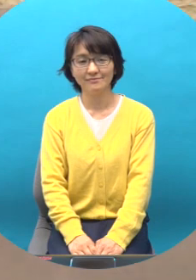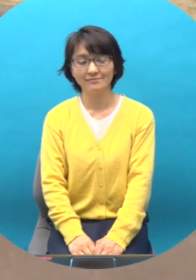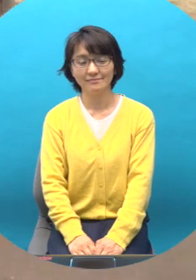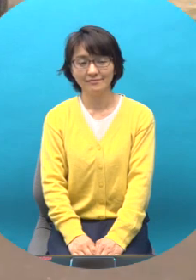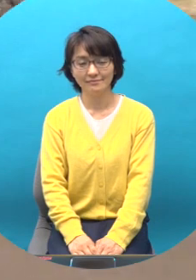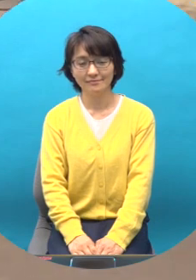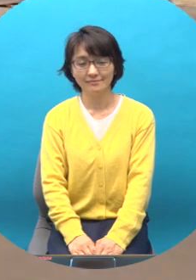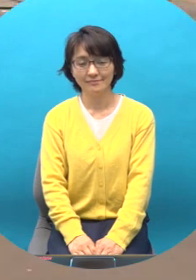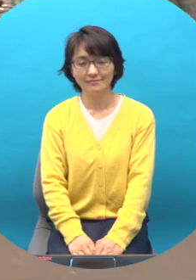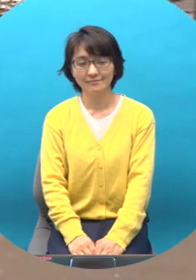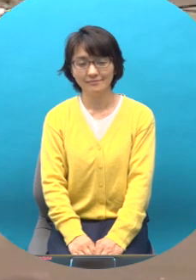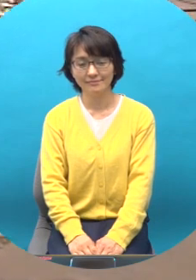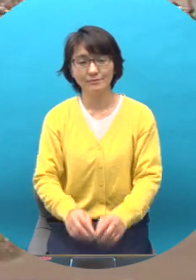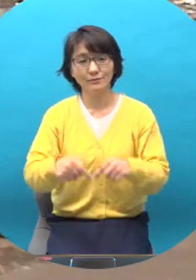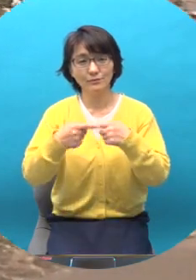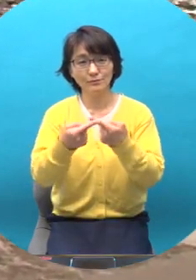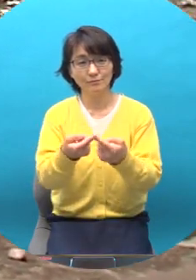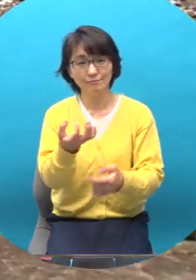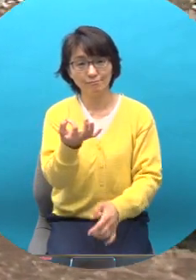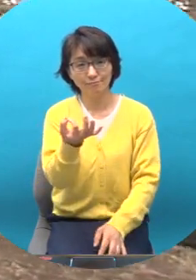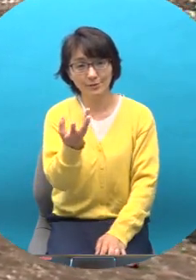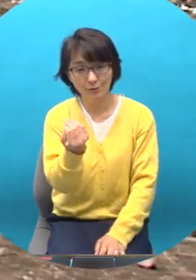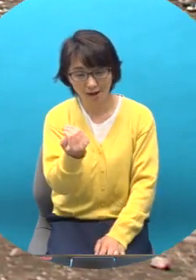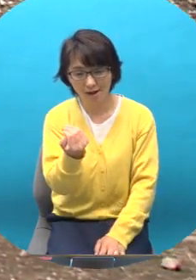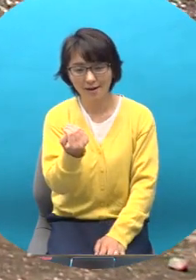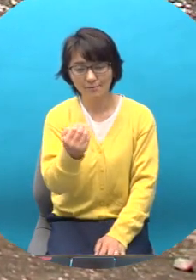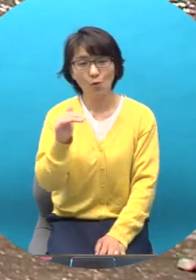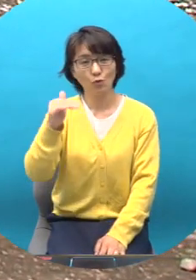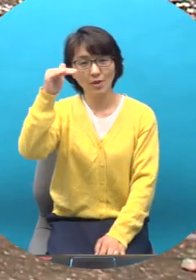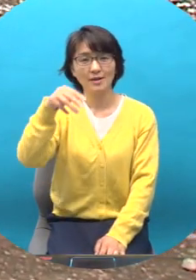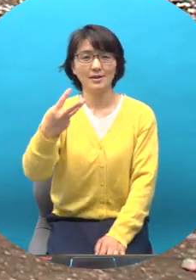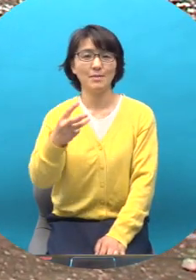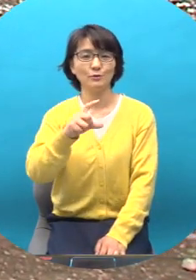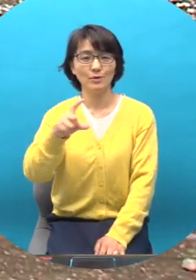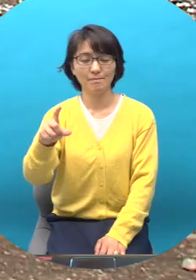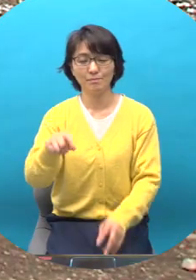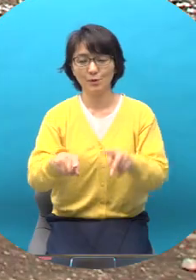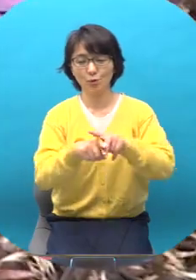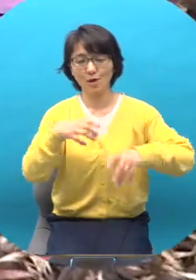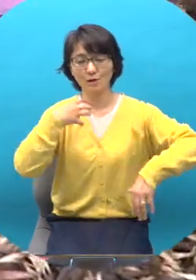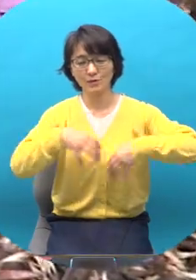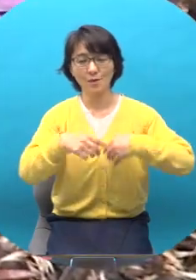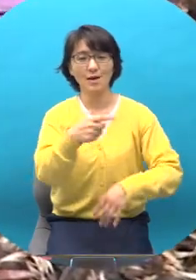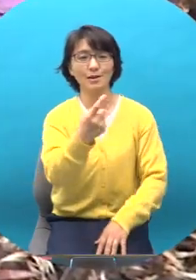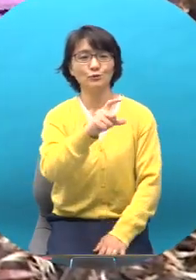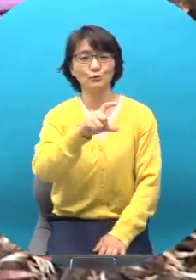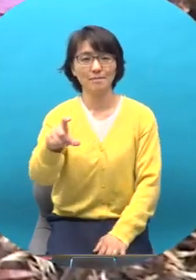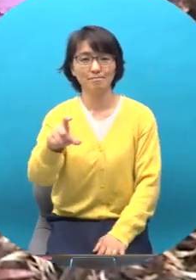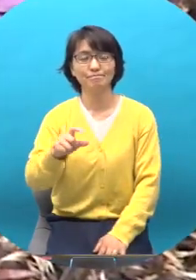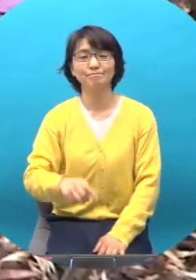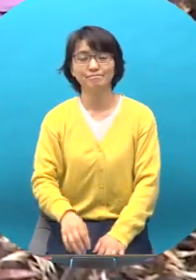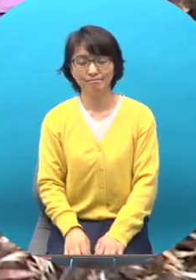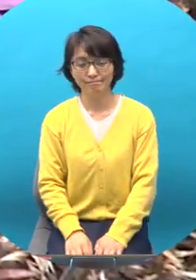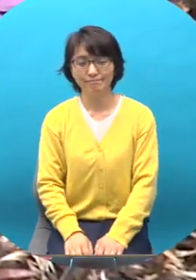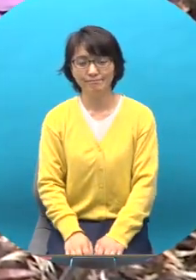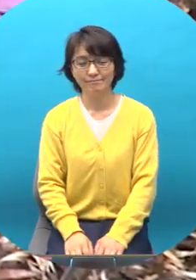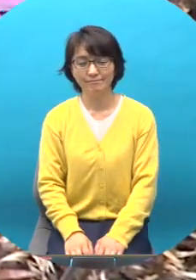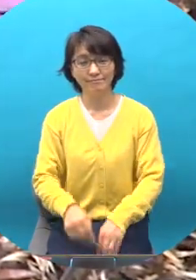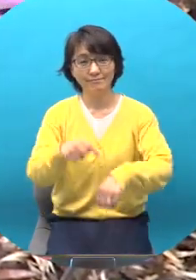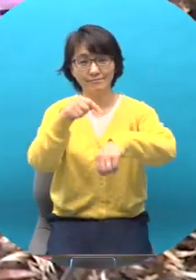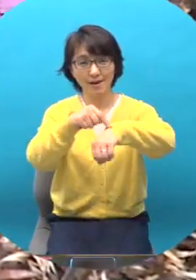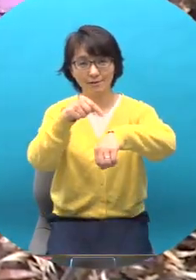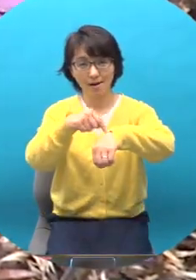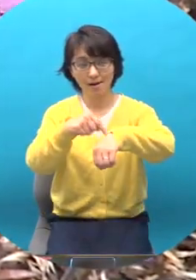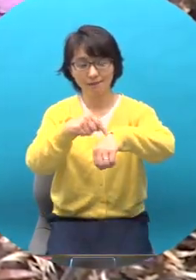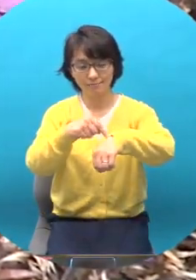三郷芝桜公園の入園料は大人300円、小学生が100円です。開園